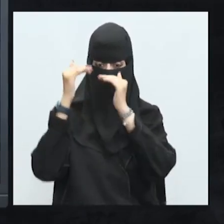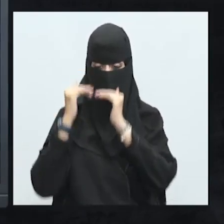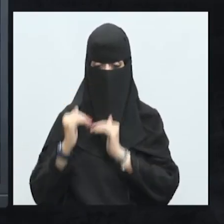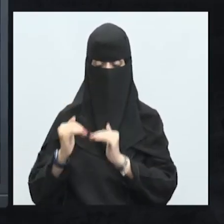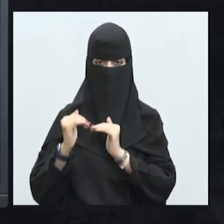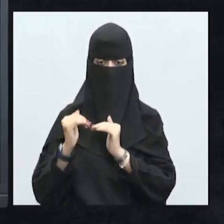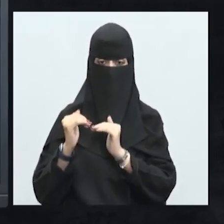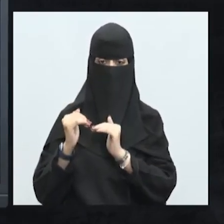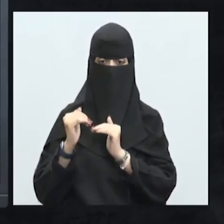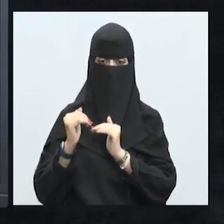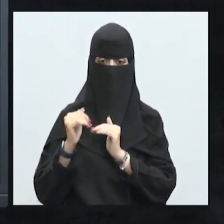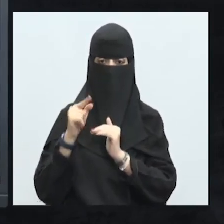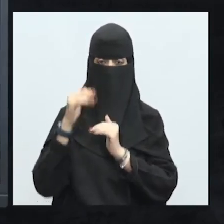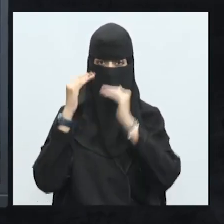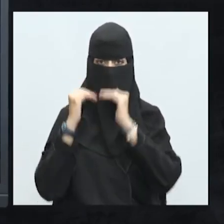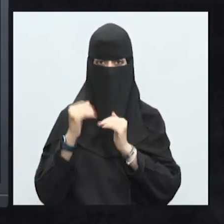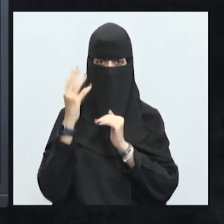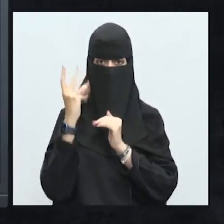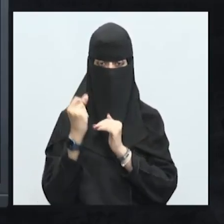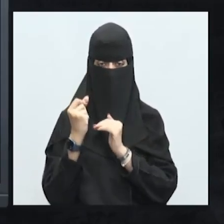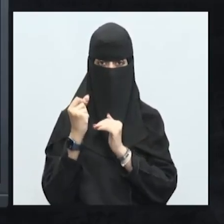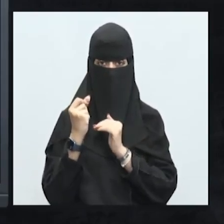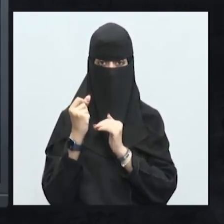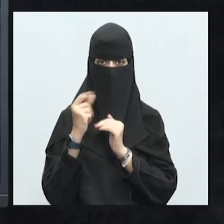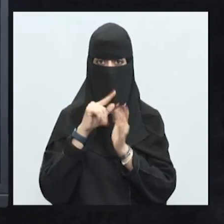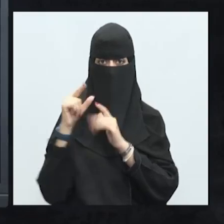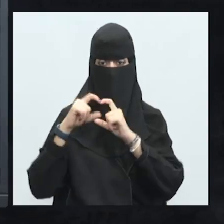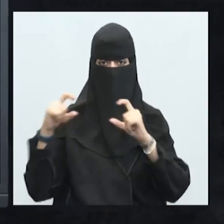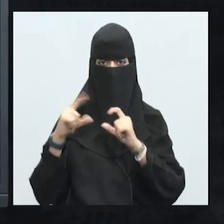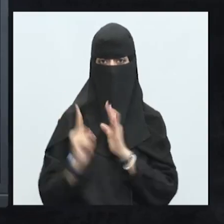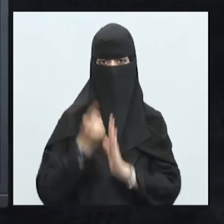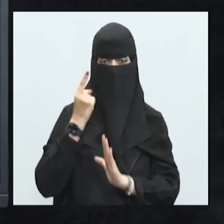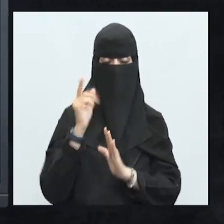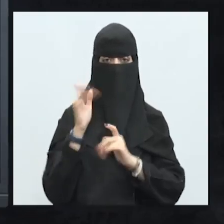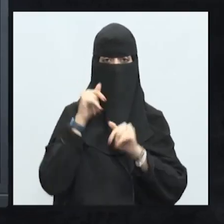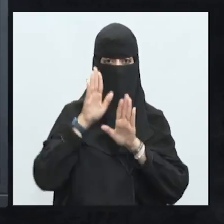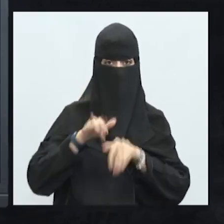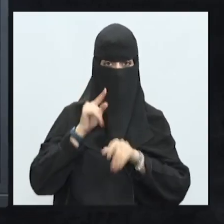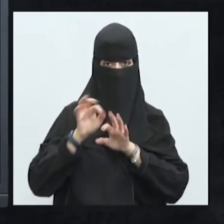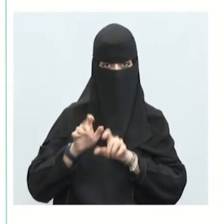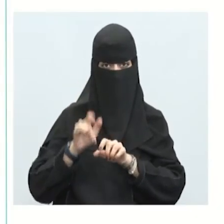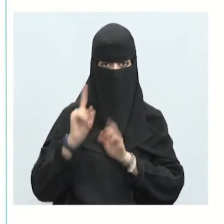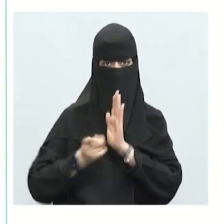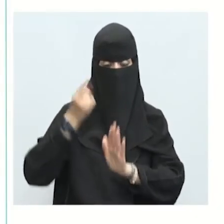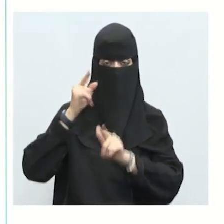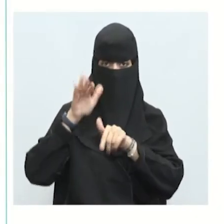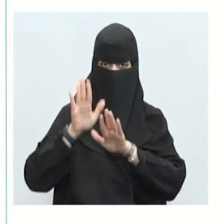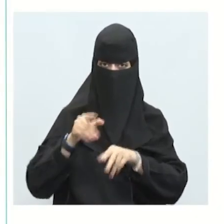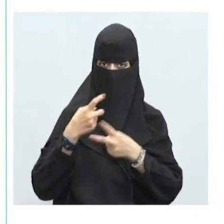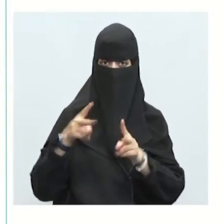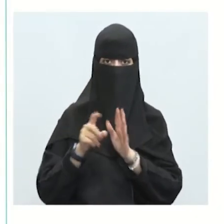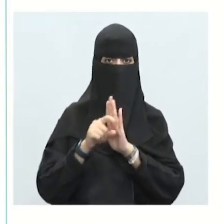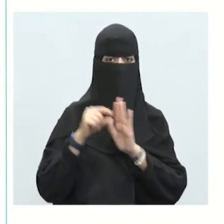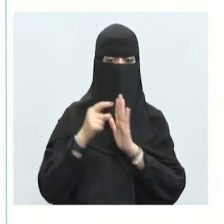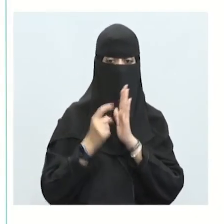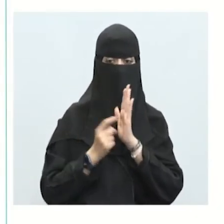السطر يليه مسافه بادئه ثم العباره الاولى تتم تنفيذ هذه العباره اذا تحقق